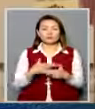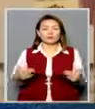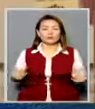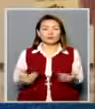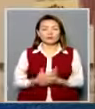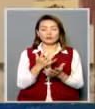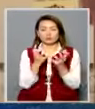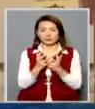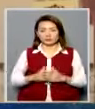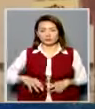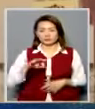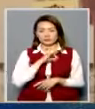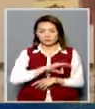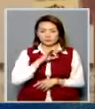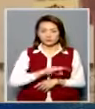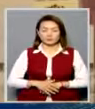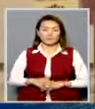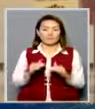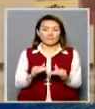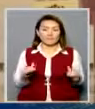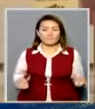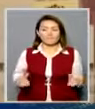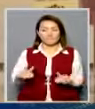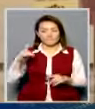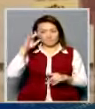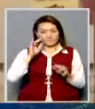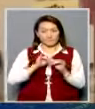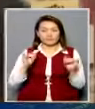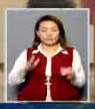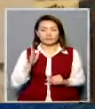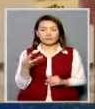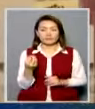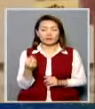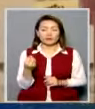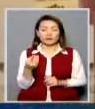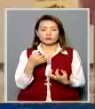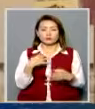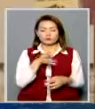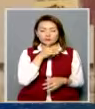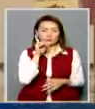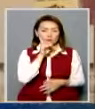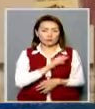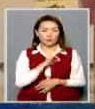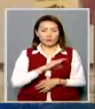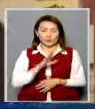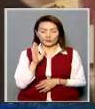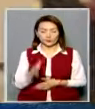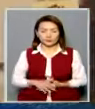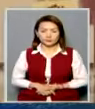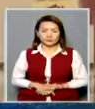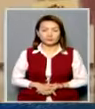жаңа технологиялар қолдану арқылы оқушылардың шығармашылығын дамыту және бос уақыттарын тиімді пайдалану болып